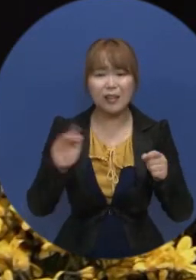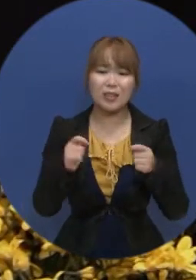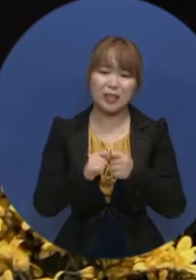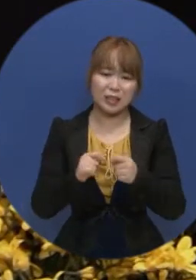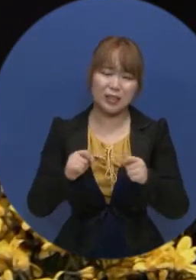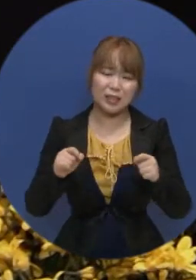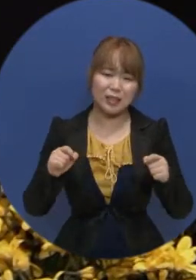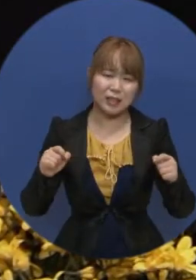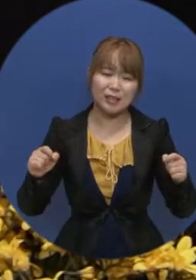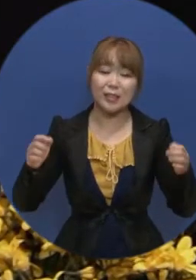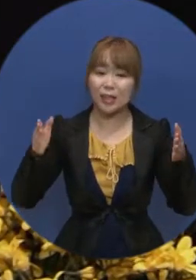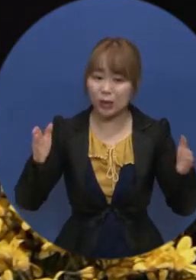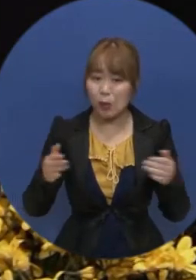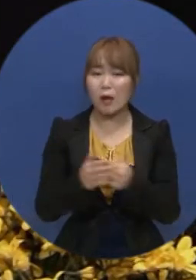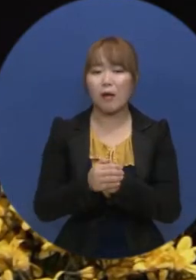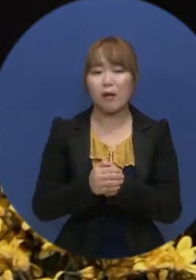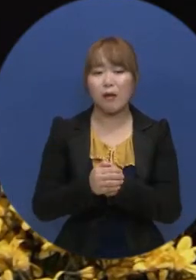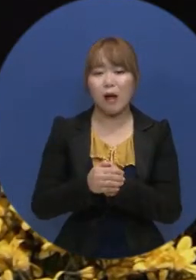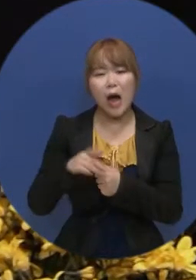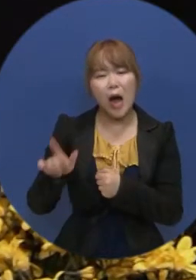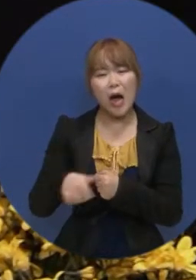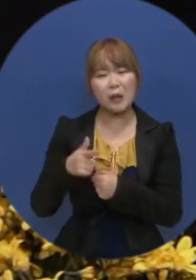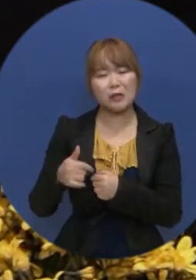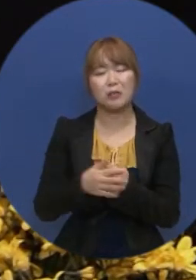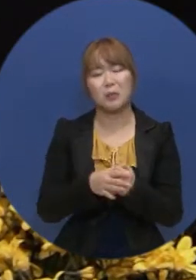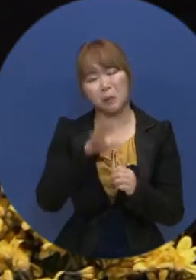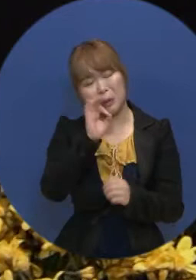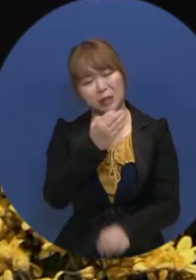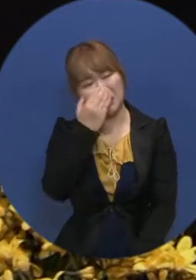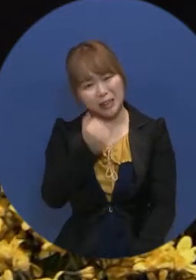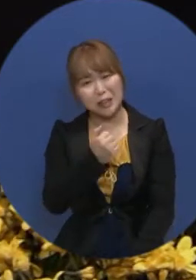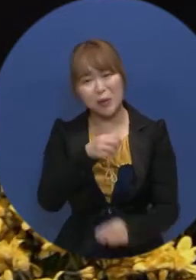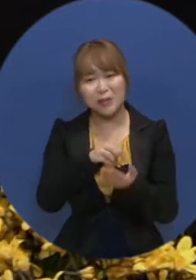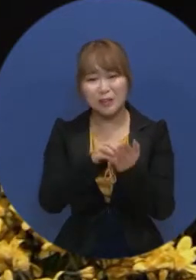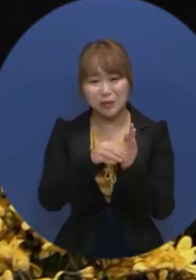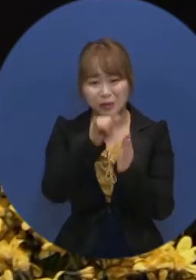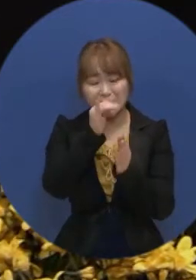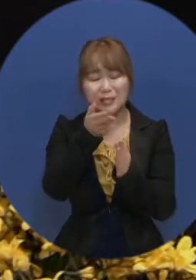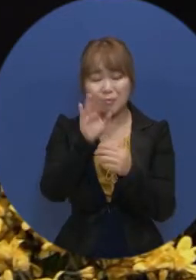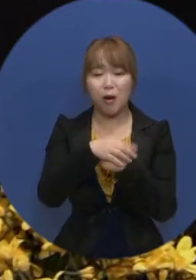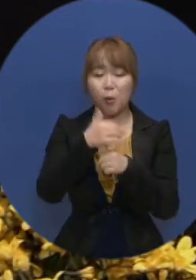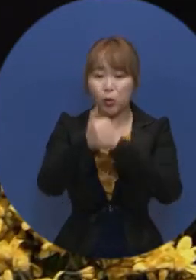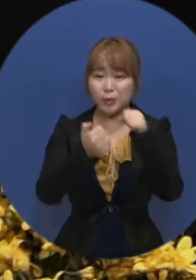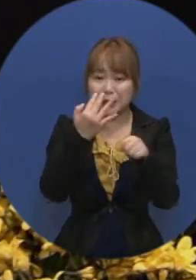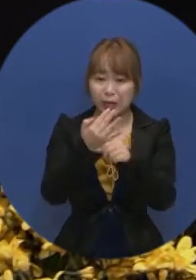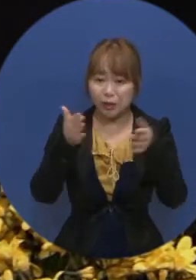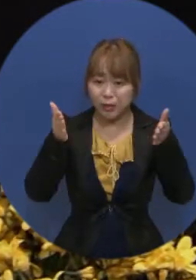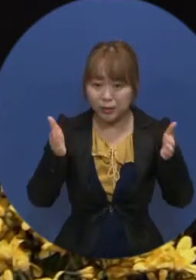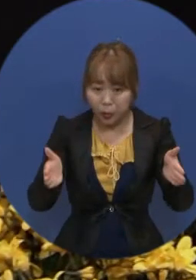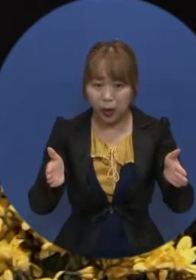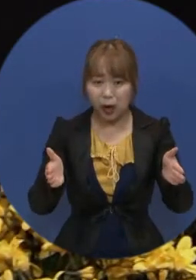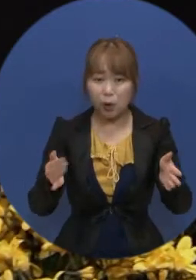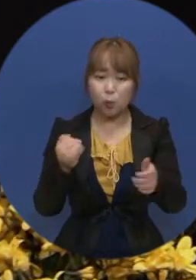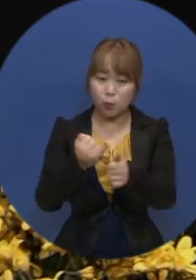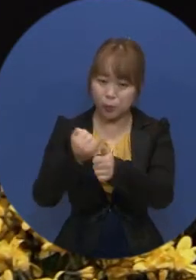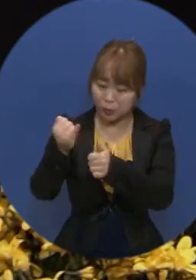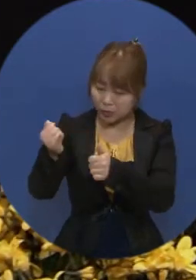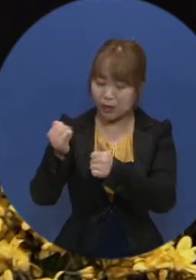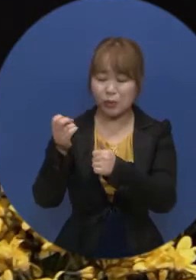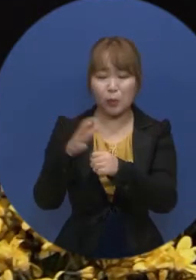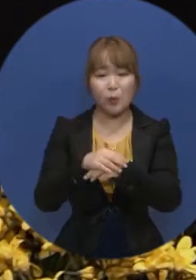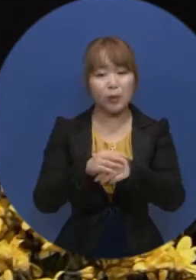네, 그렇죠. 우리가 때로는 하루도 지겨울 때가 있는데 54년이라는 시간 우리 사모님이랑